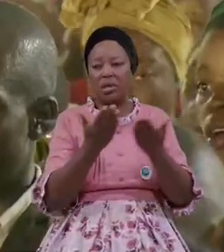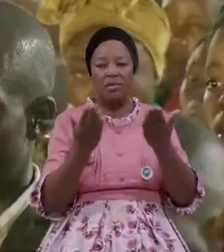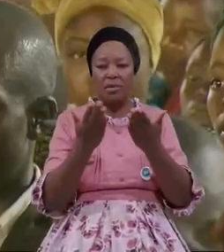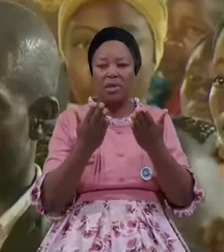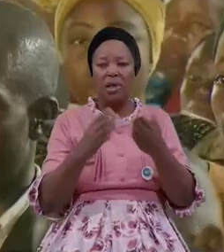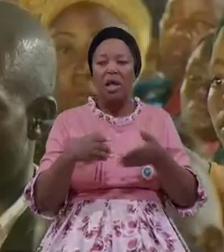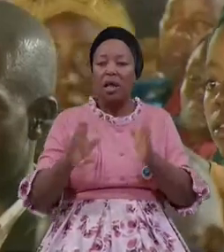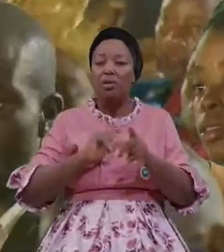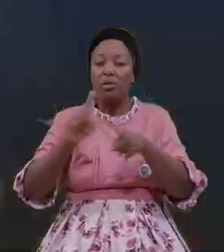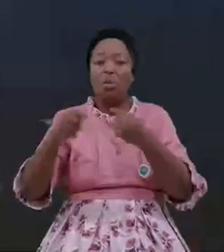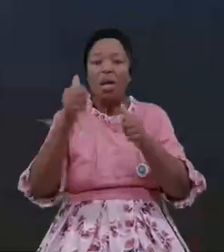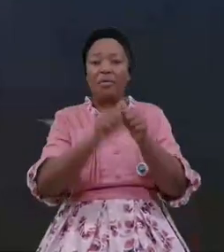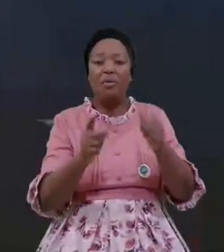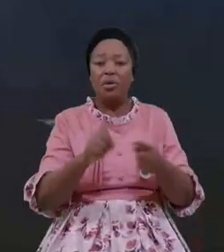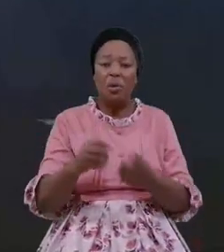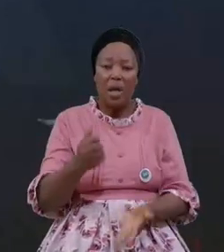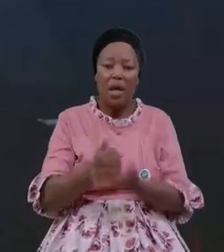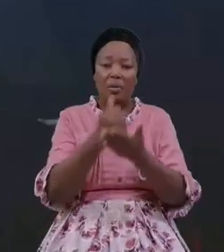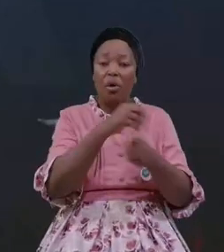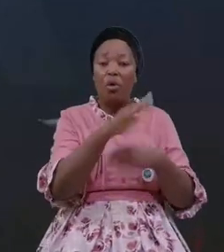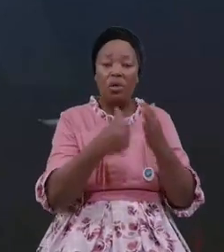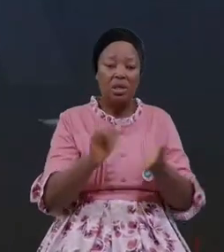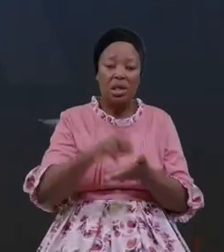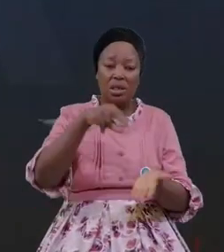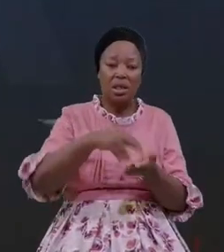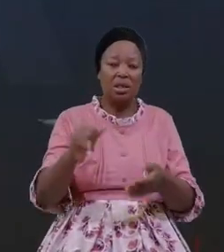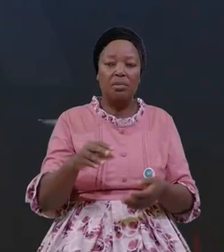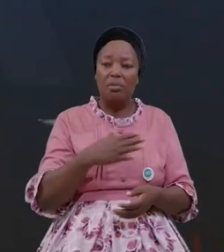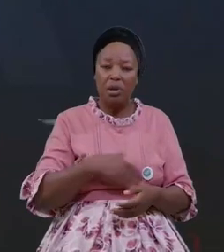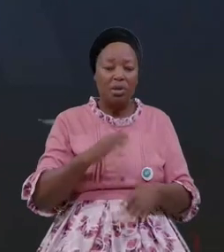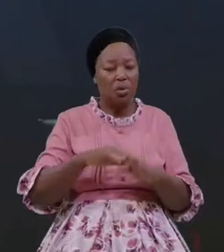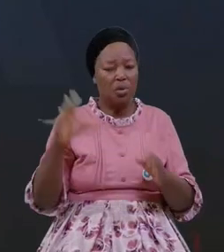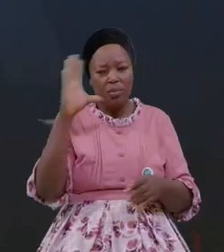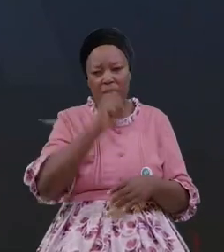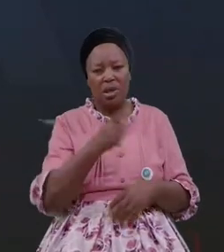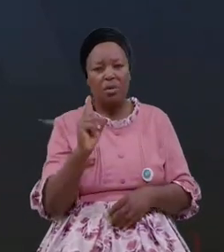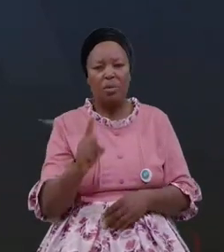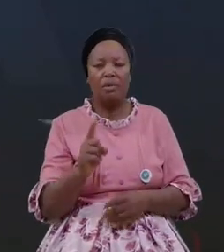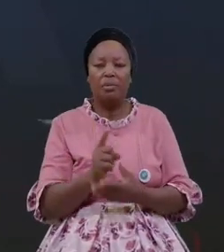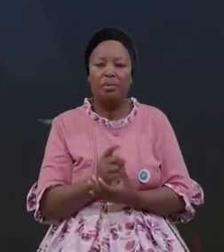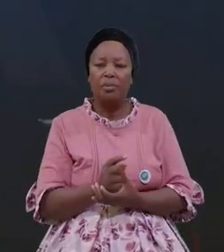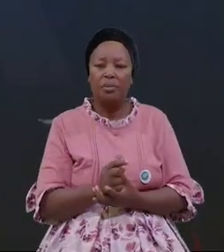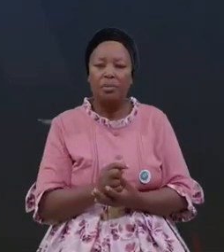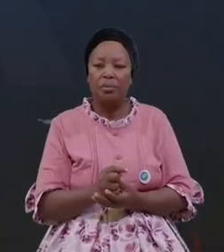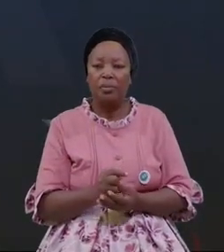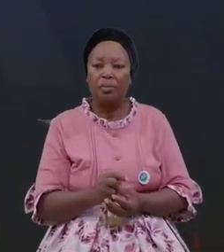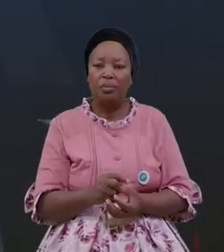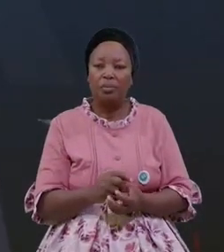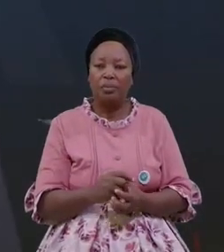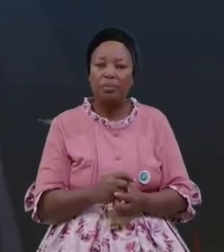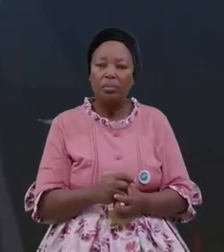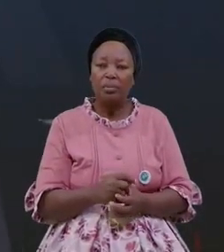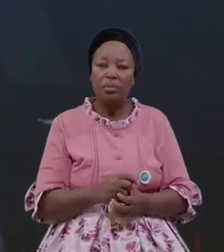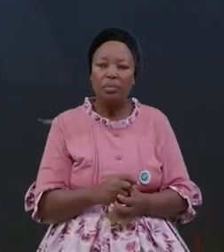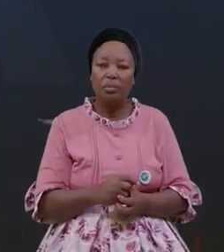votre nom votre adresse tout euh ce qu'il faut pour vous